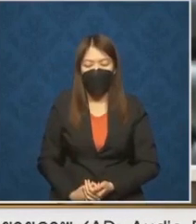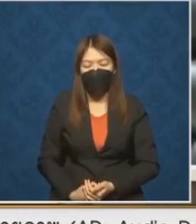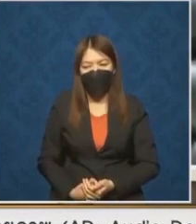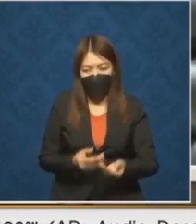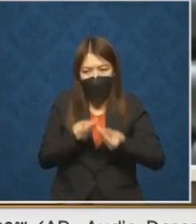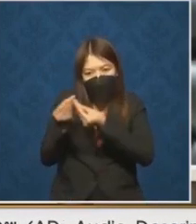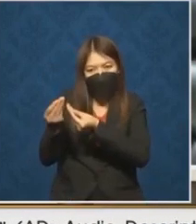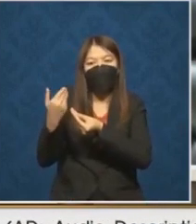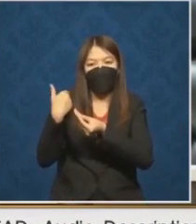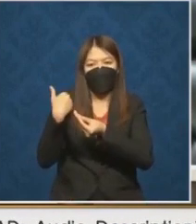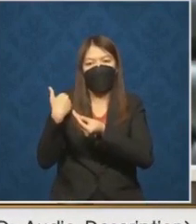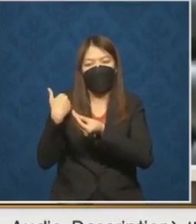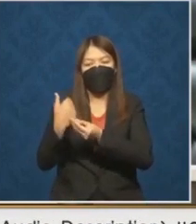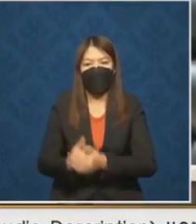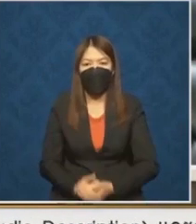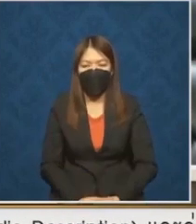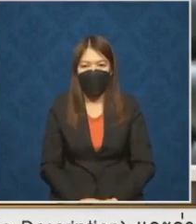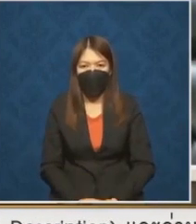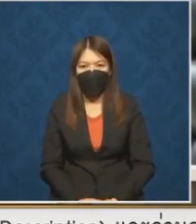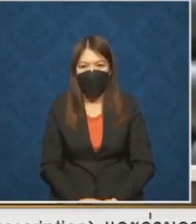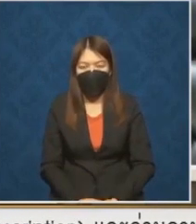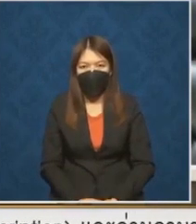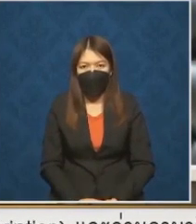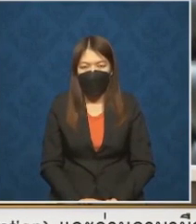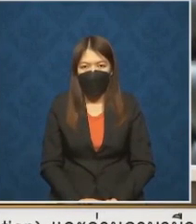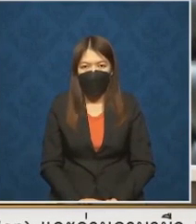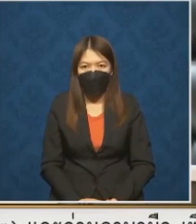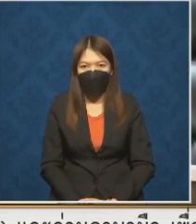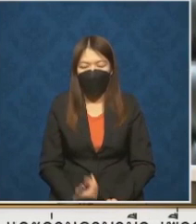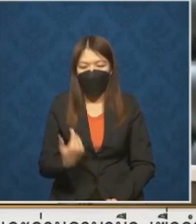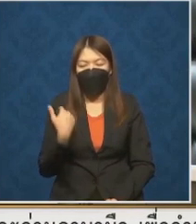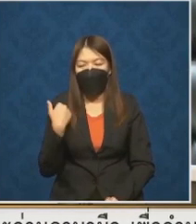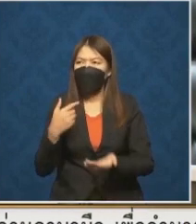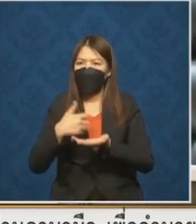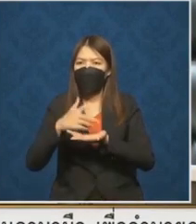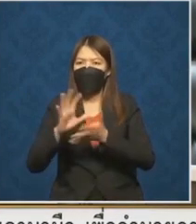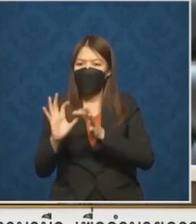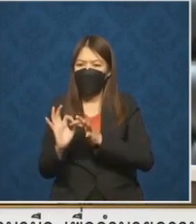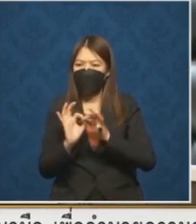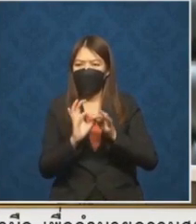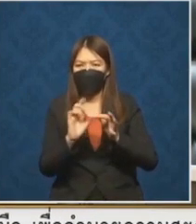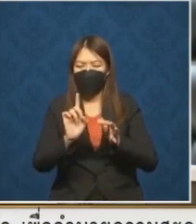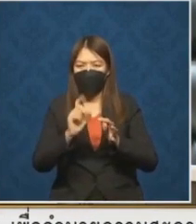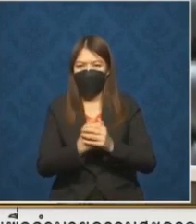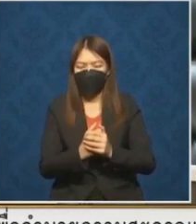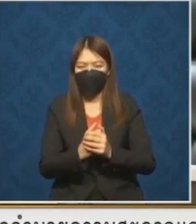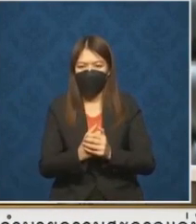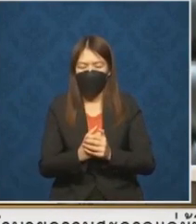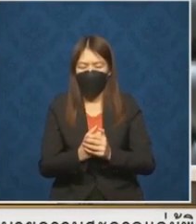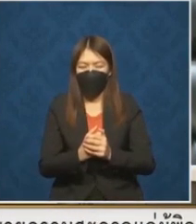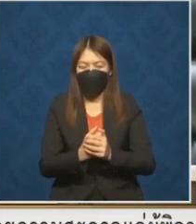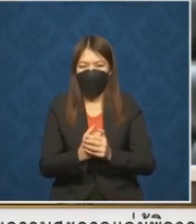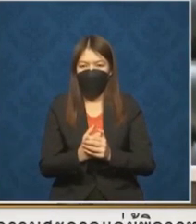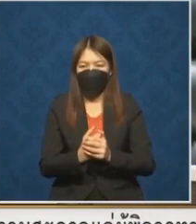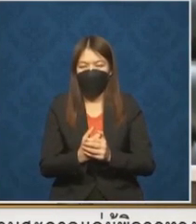มีจำนวมากสิ่งหนึ่งที่ผมอยากจะกลบเรีนก็เปนเรื่องที่มจะโยงกันก็คือบัต่อเร